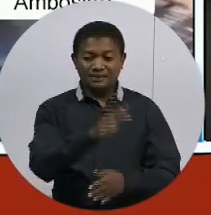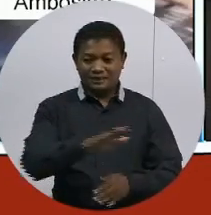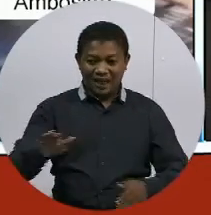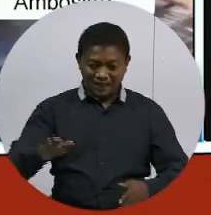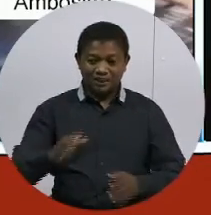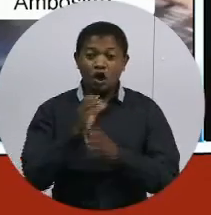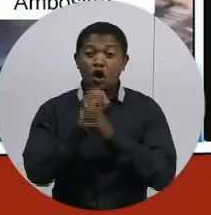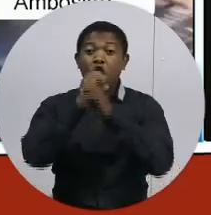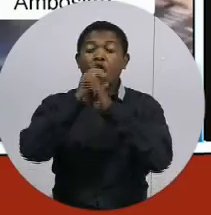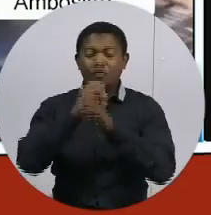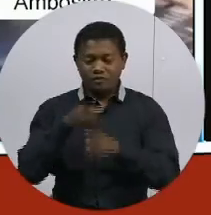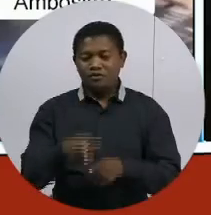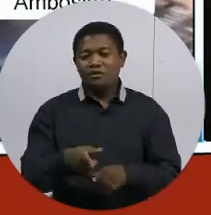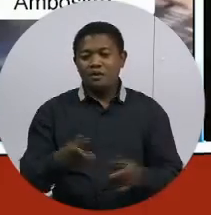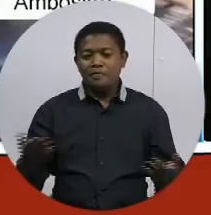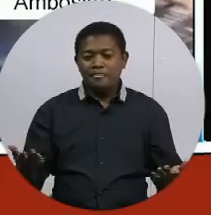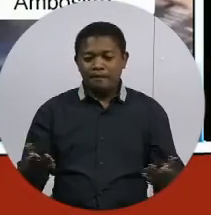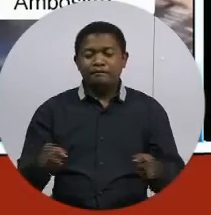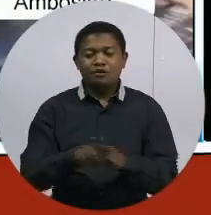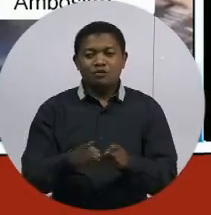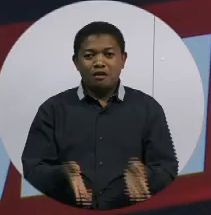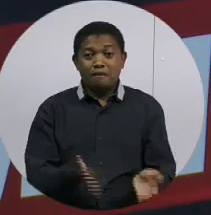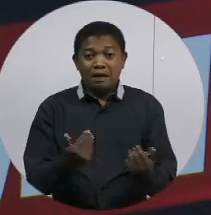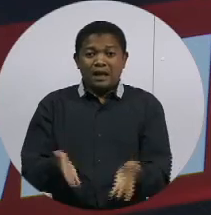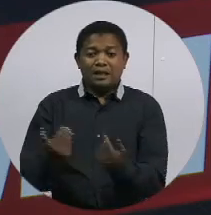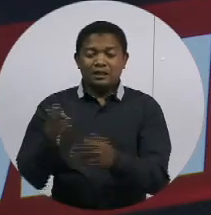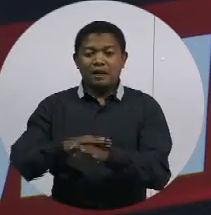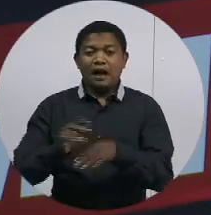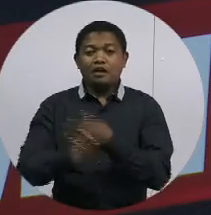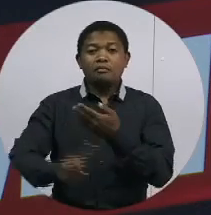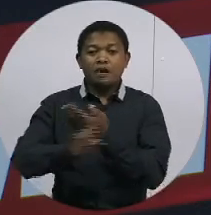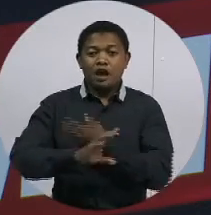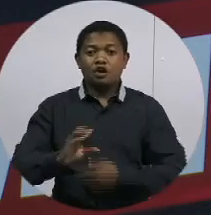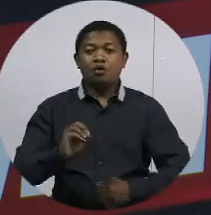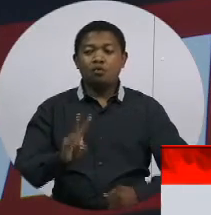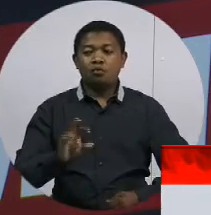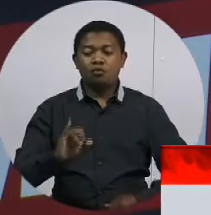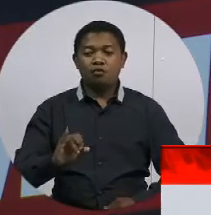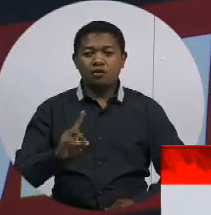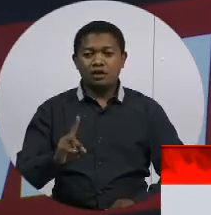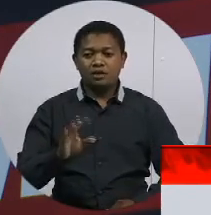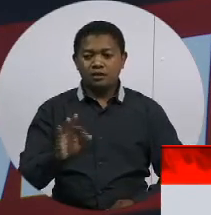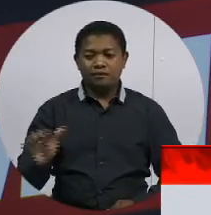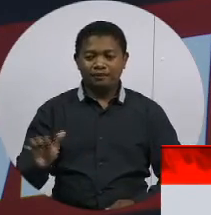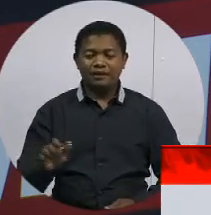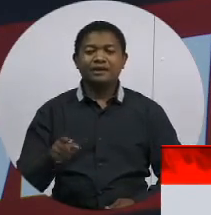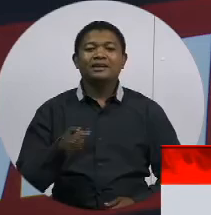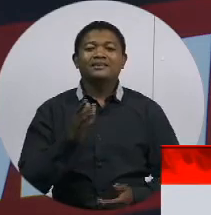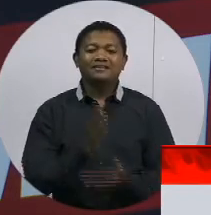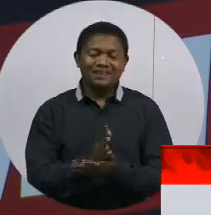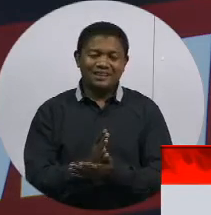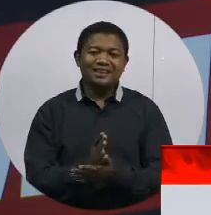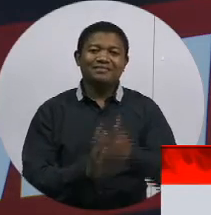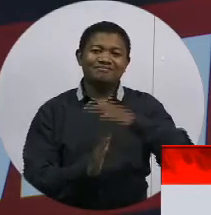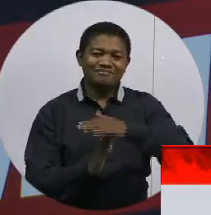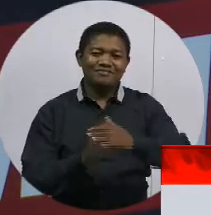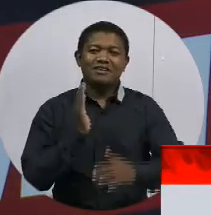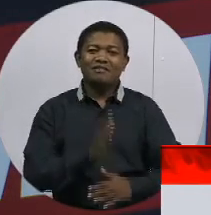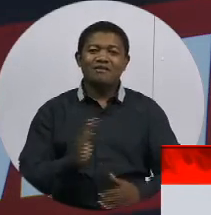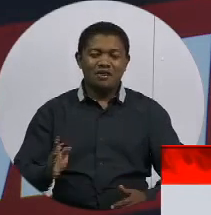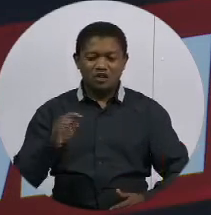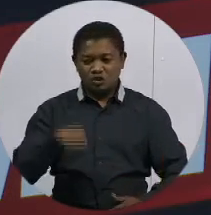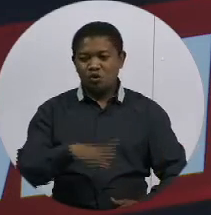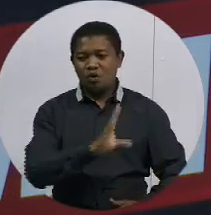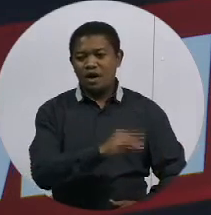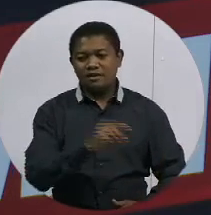fanentanana amin'ny ady amin'ny COVID-19. Dia izay ihany koa no manafody an'ity fampalalam-baovao tamin'ity